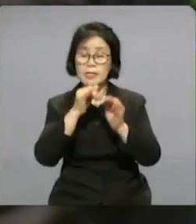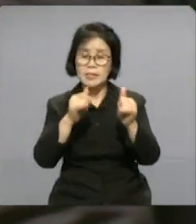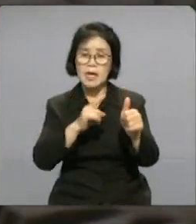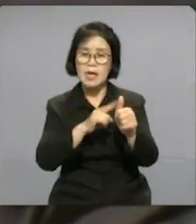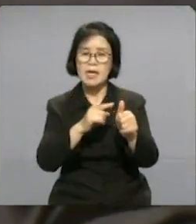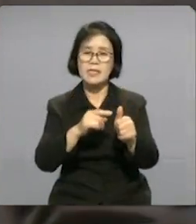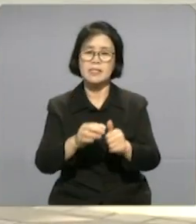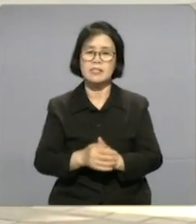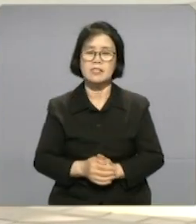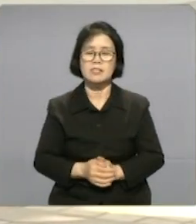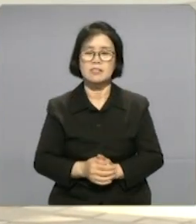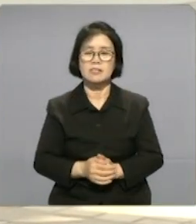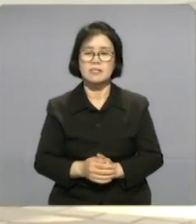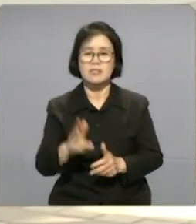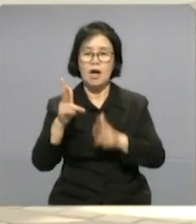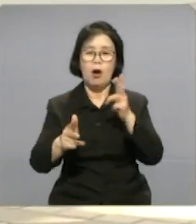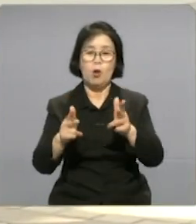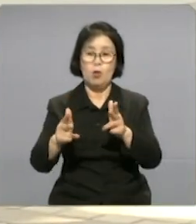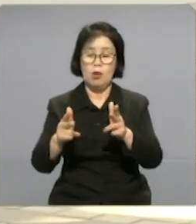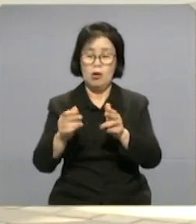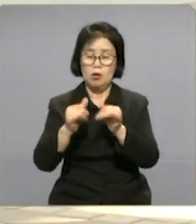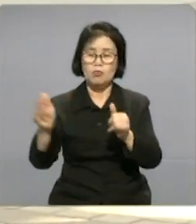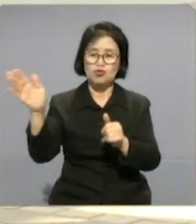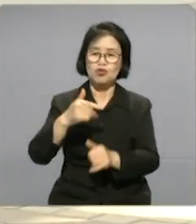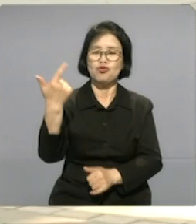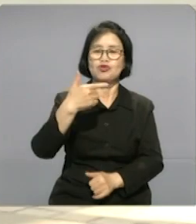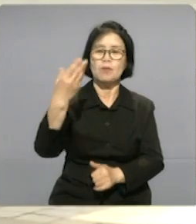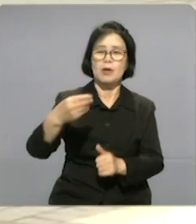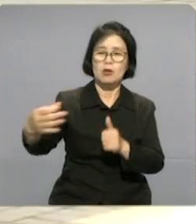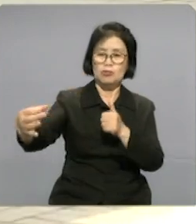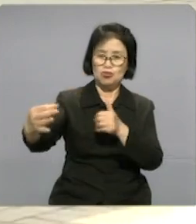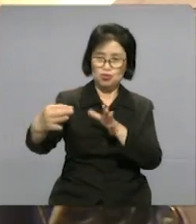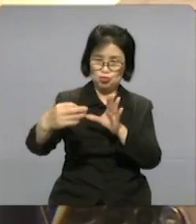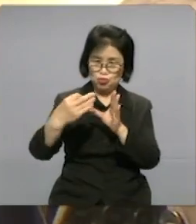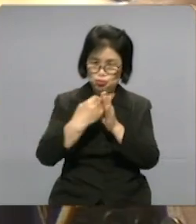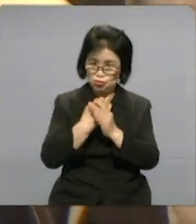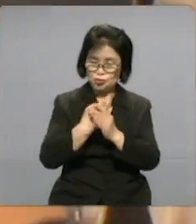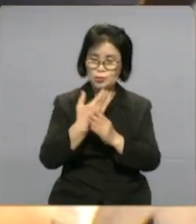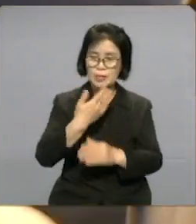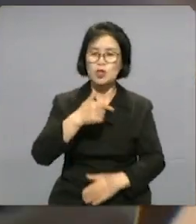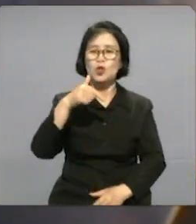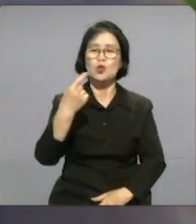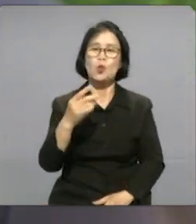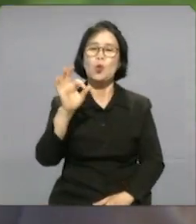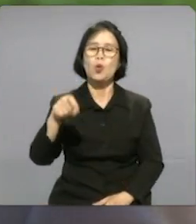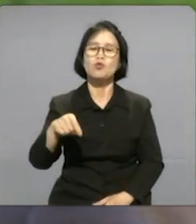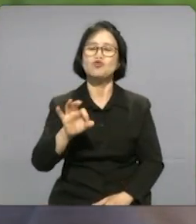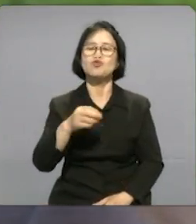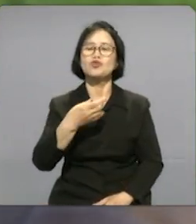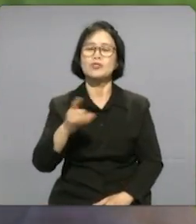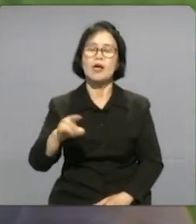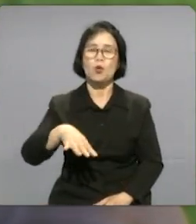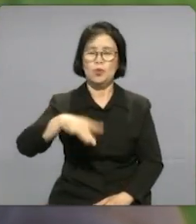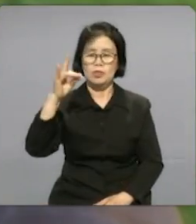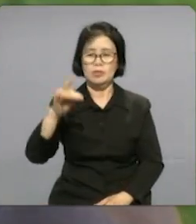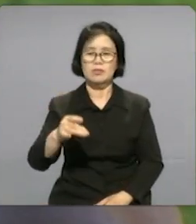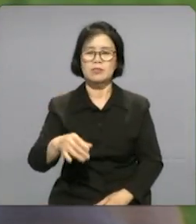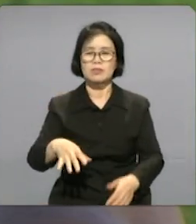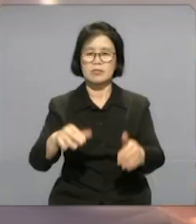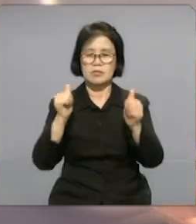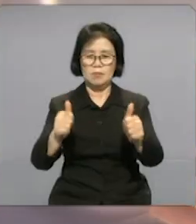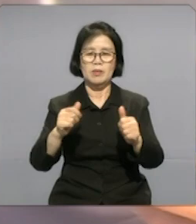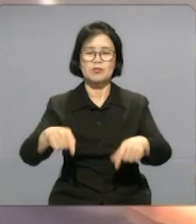전 부총장 관련 사업가로부터 6천만 원 뇌물을 수수한 혐의를 받는 노웅래 의원은 오늘 첫 재판에